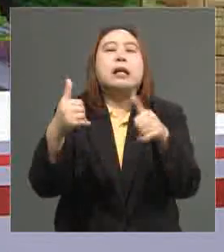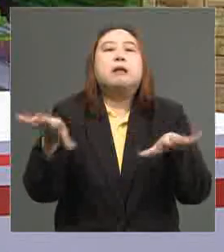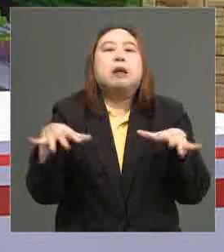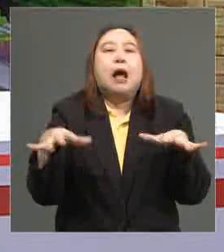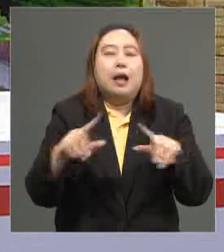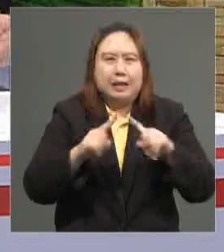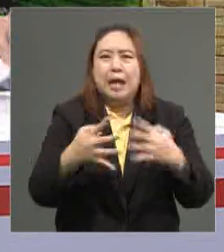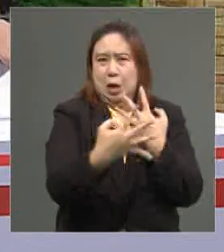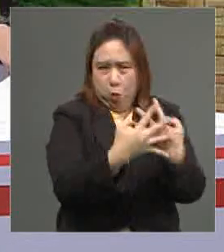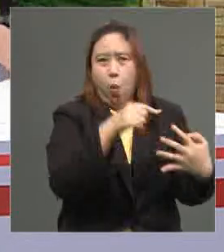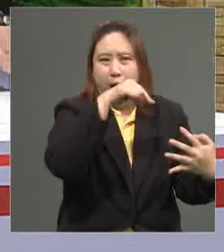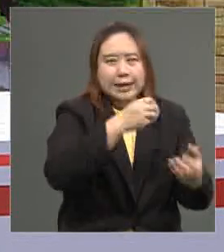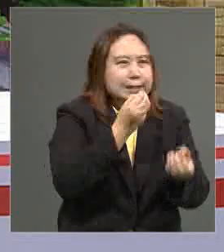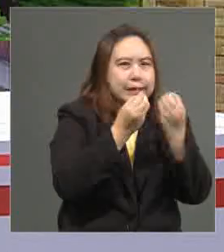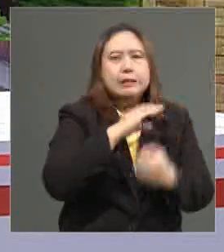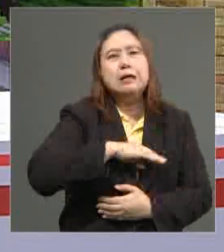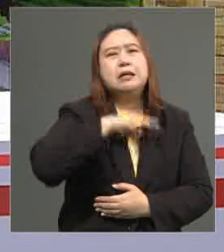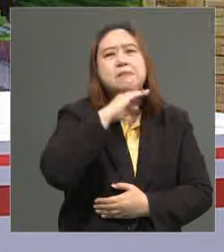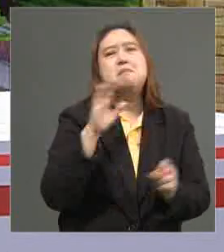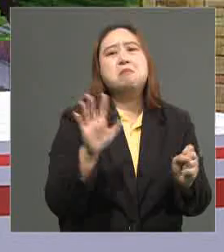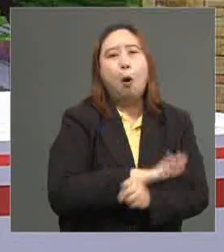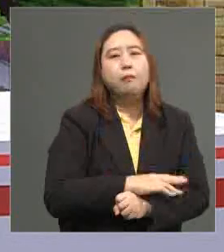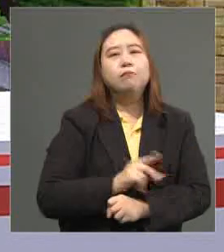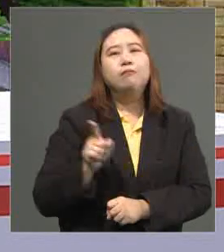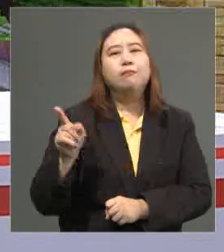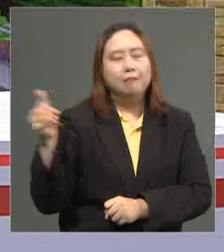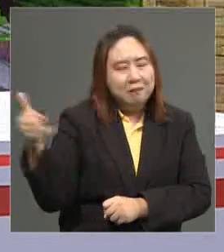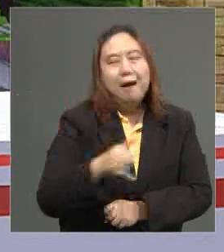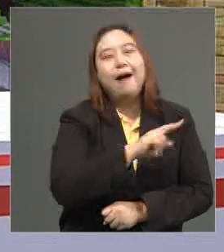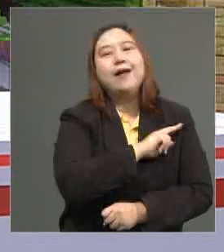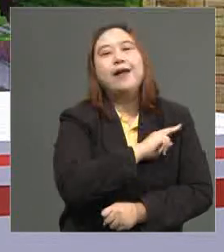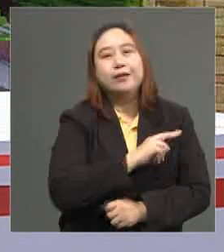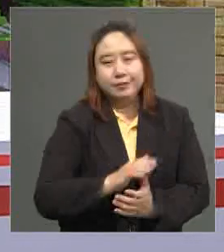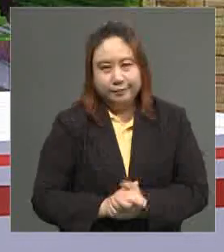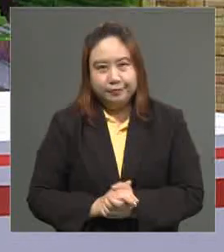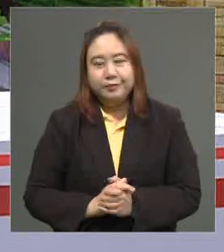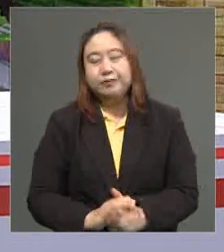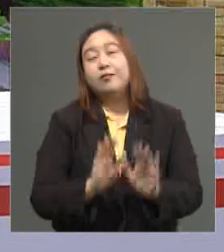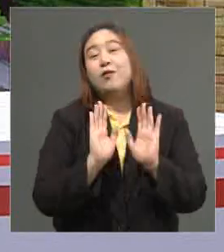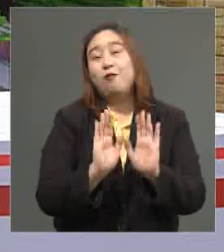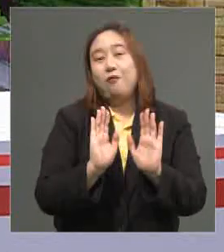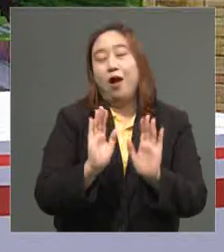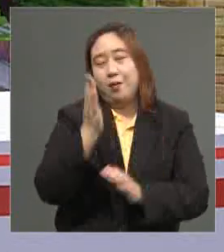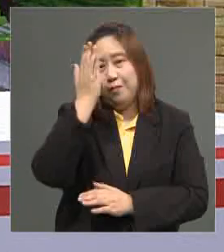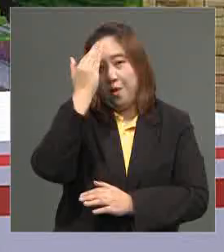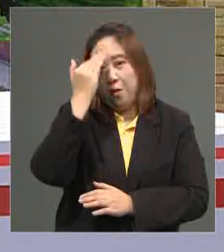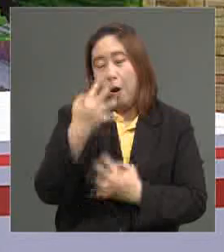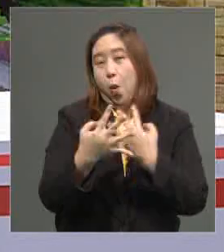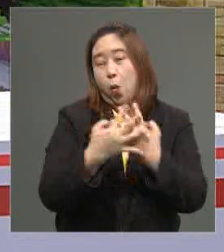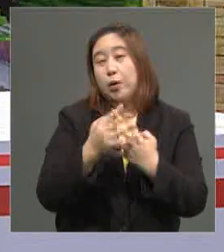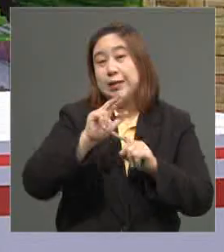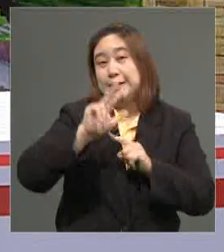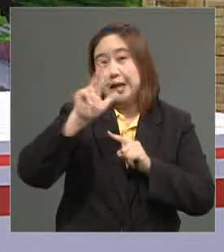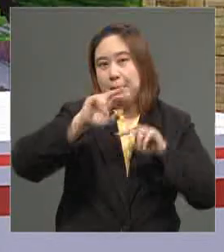อาหารอุดมสมบูรณ์ก็เดินกลับมาทานเองใช่ใช่ก็ก็ฝากหน่อยนะถ้างั้นเพราะว่ากรง 3โดนแหกไปแล้ว